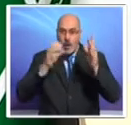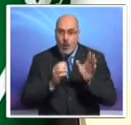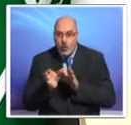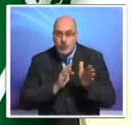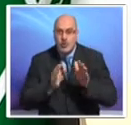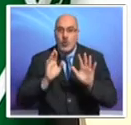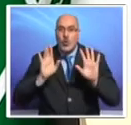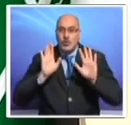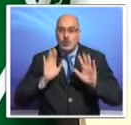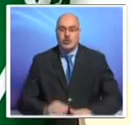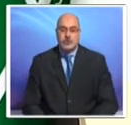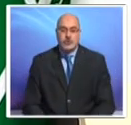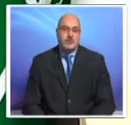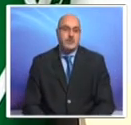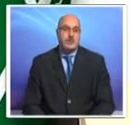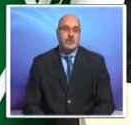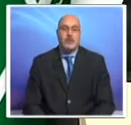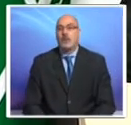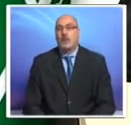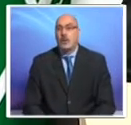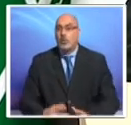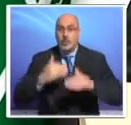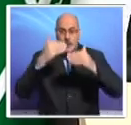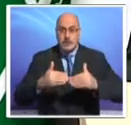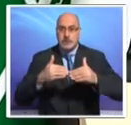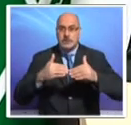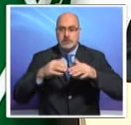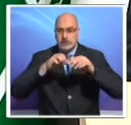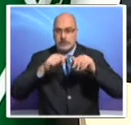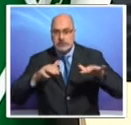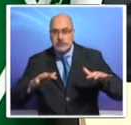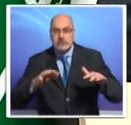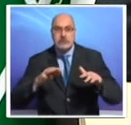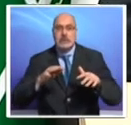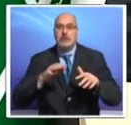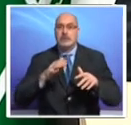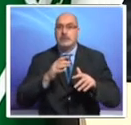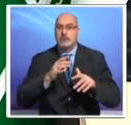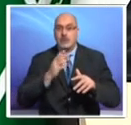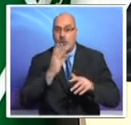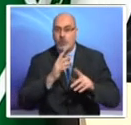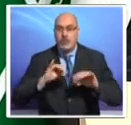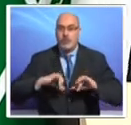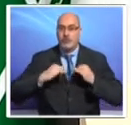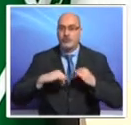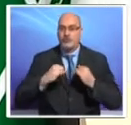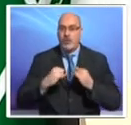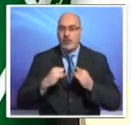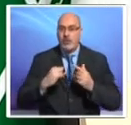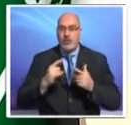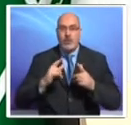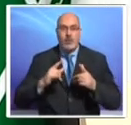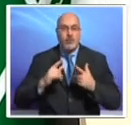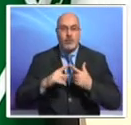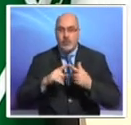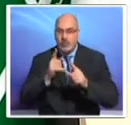الديني، بما يحد من انتشار النزعة التطرفية ويجنب الشباب الانسياق